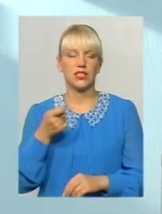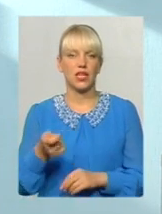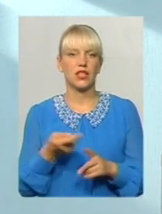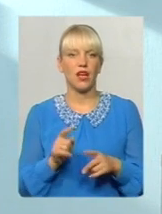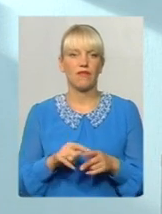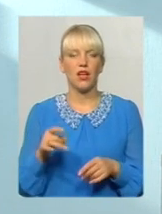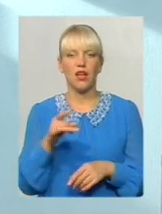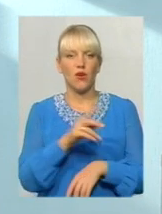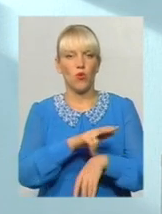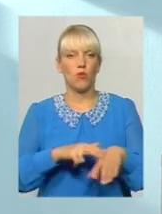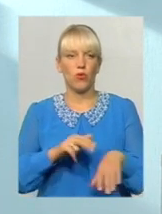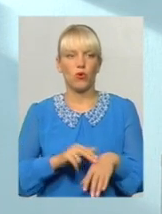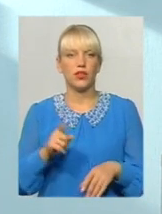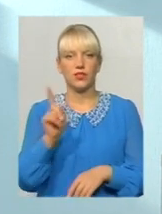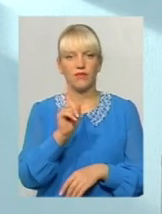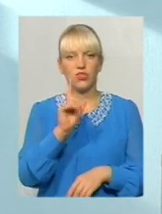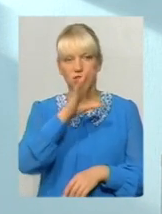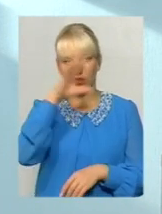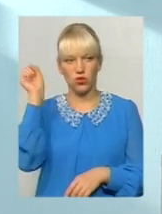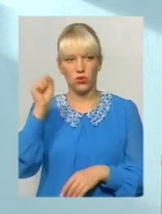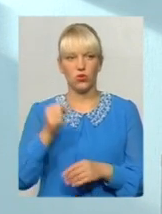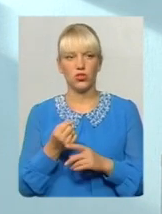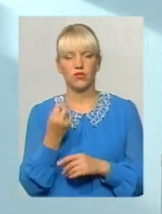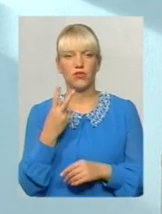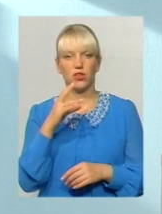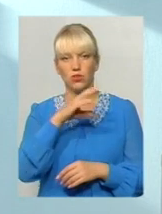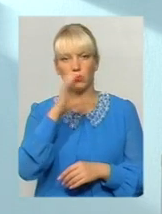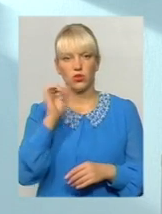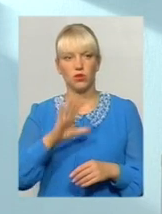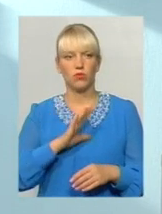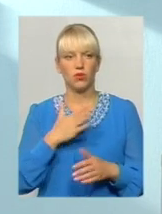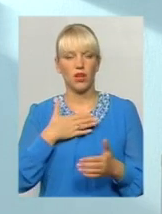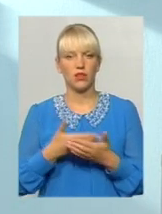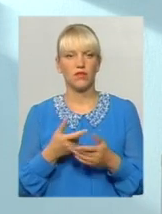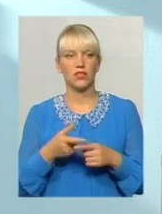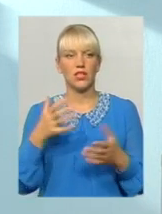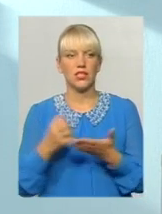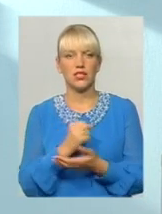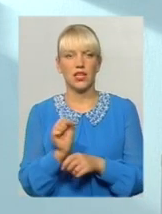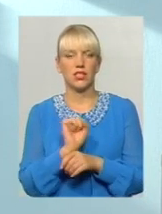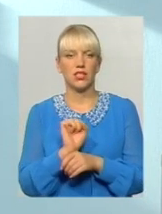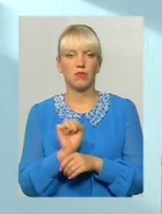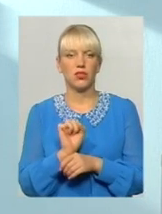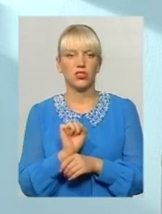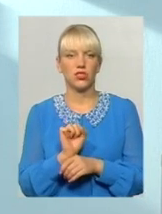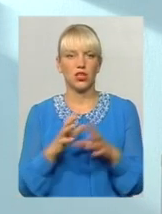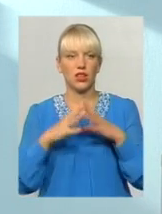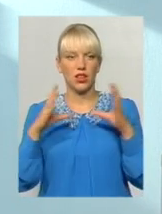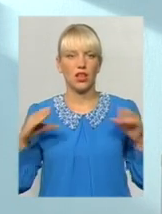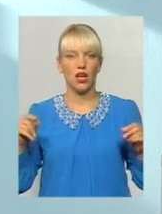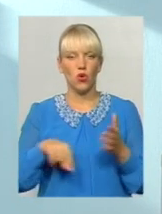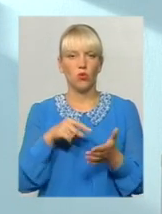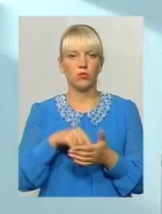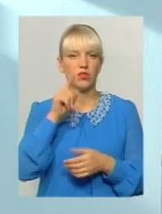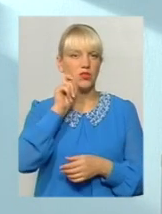міліції. В час ночі, в 12 ночі вже були нашими активістами, було знайдено транспортний засіб в Вінниці.